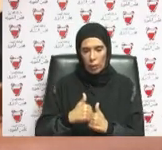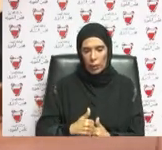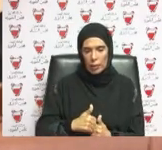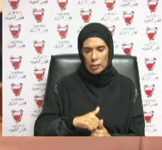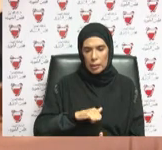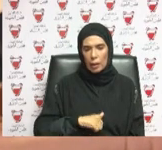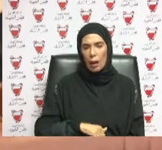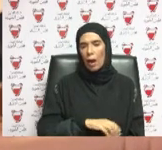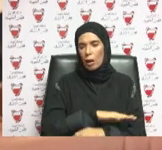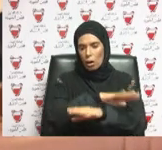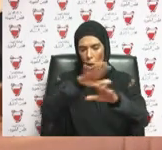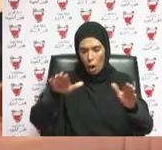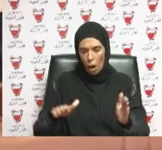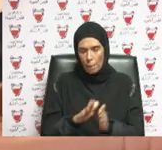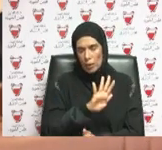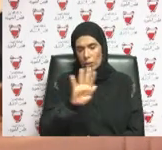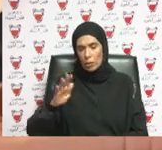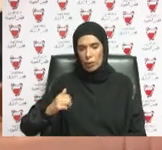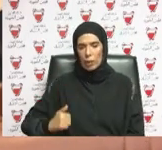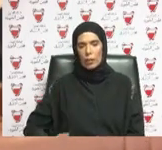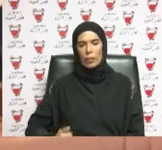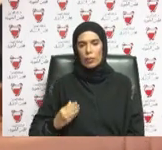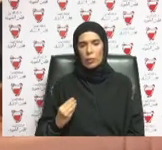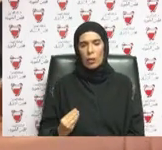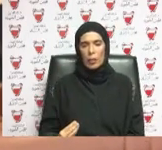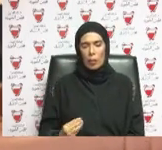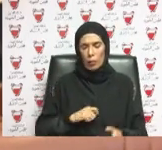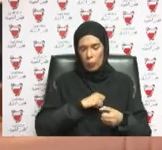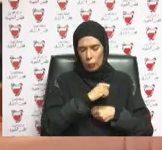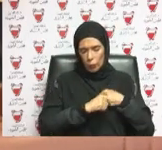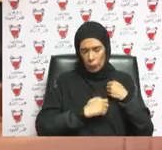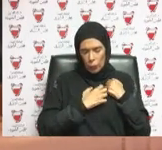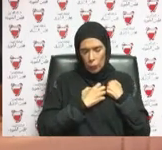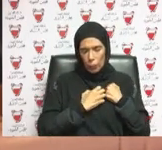الكرام وشعب البحرين النبيل بهذا المصاب الجلل.